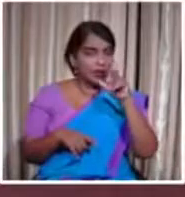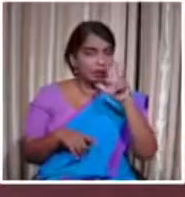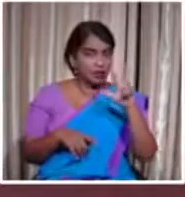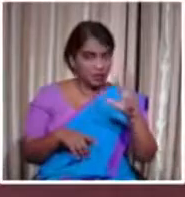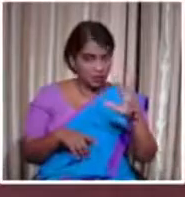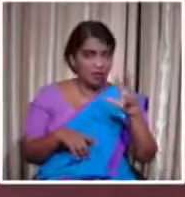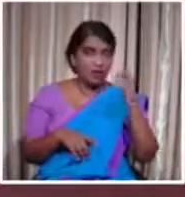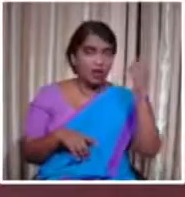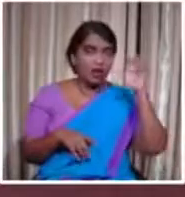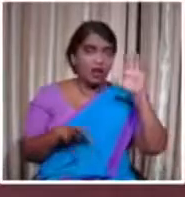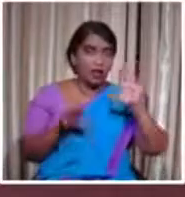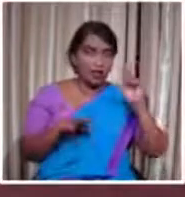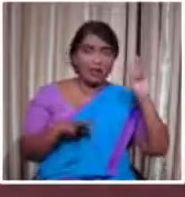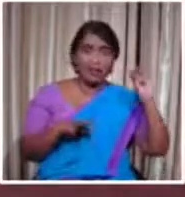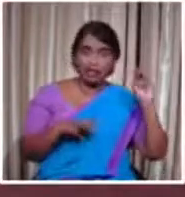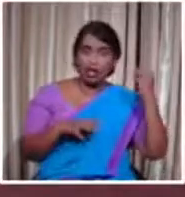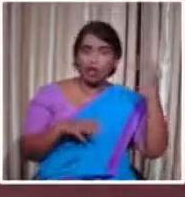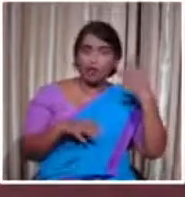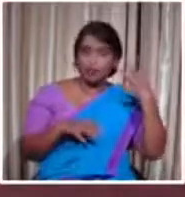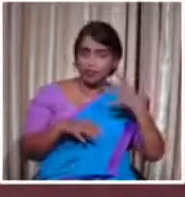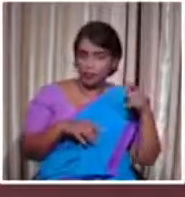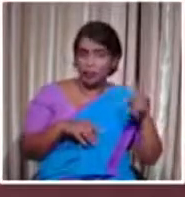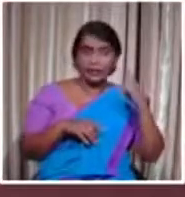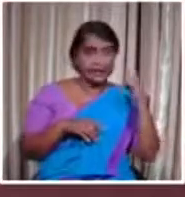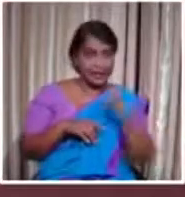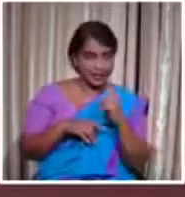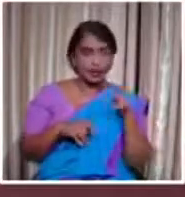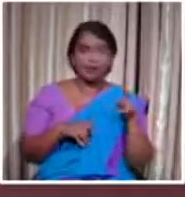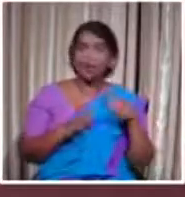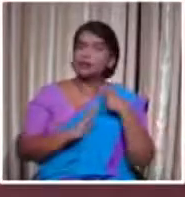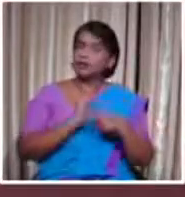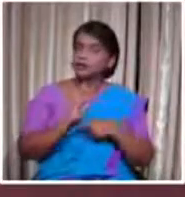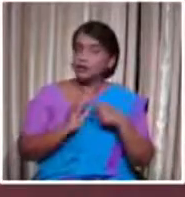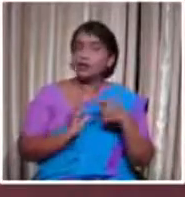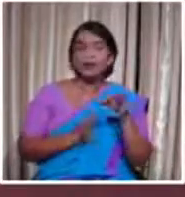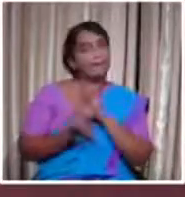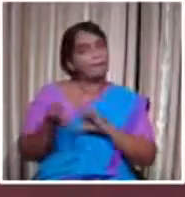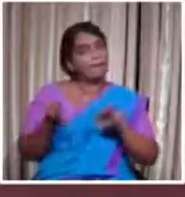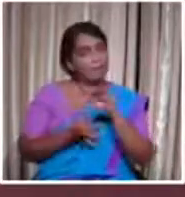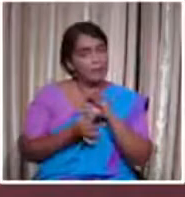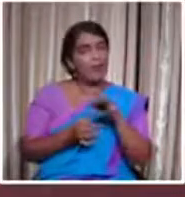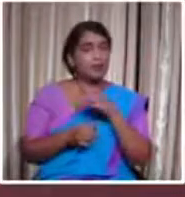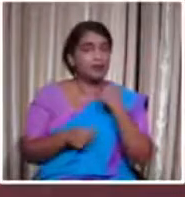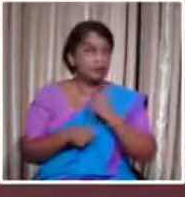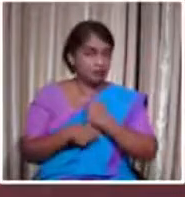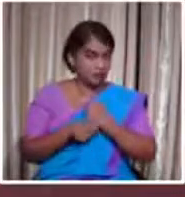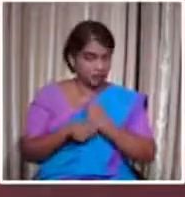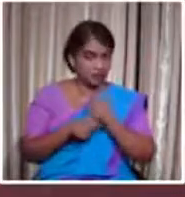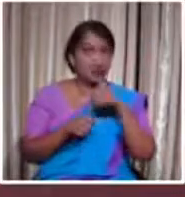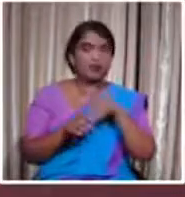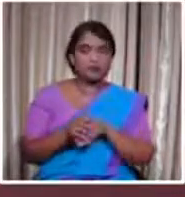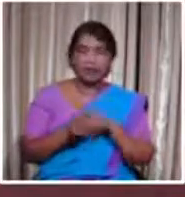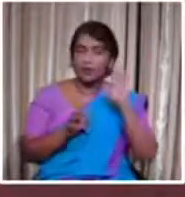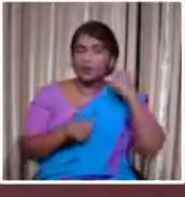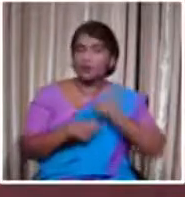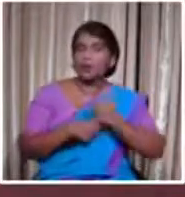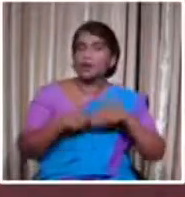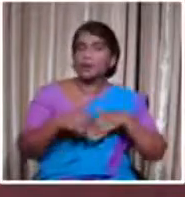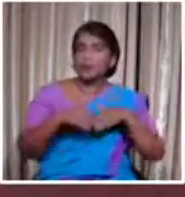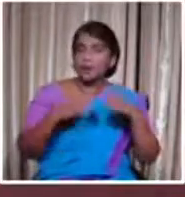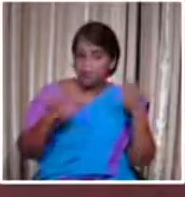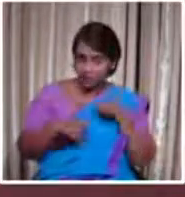1978-930 දිනති අංක 4-1 දරන ශ්‍රී ලංකා ප්‍රජාතාන්ත්‍රික සමාජවාදී ජනරජයේ අතිවිශේෂ ගැසට්